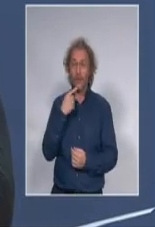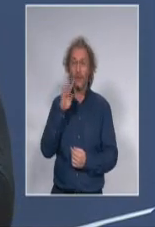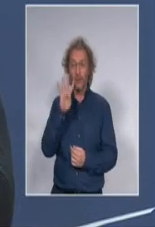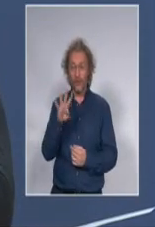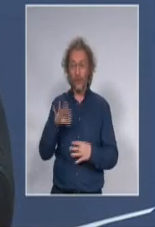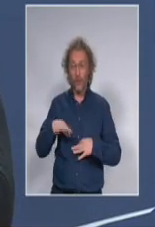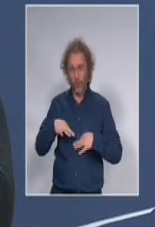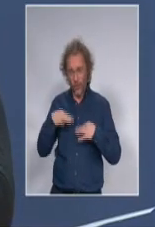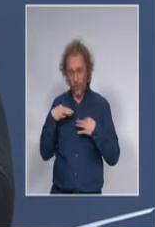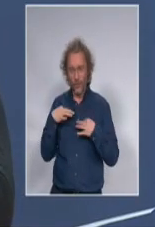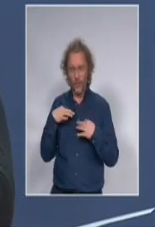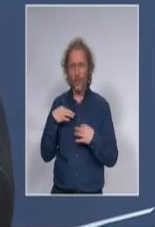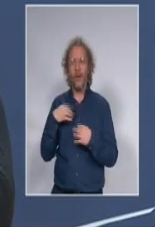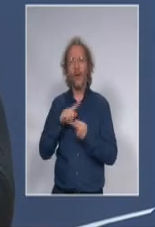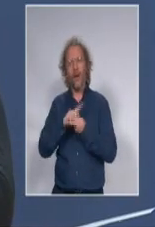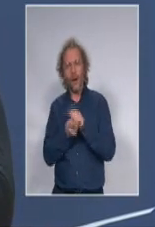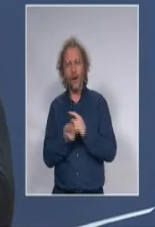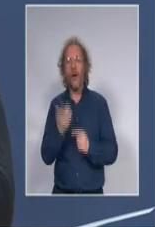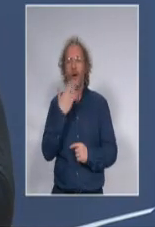ljudi.